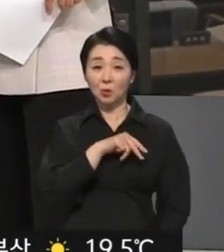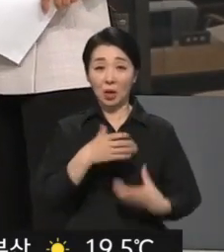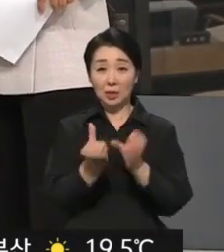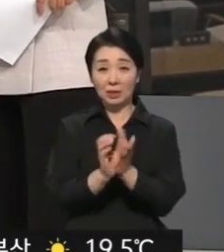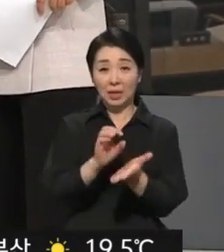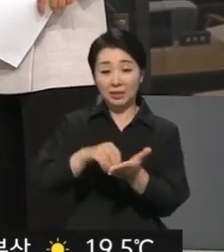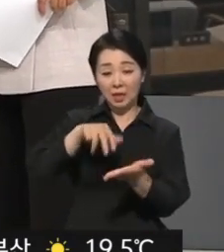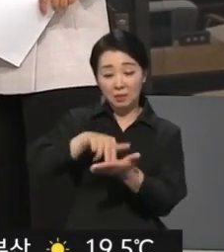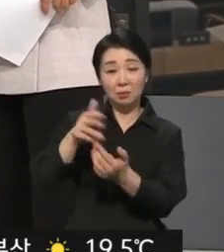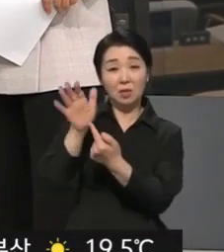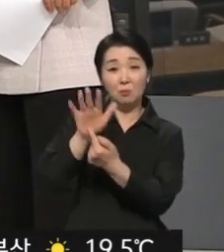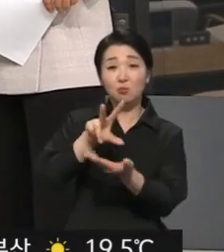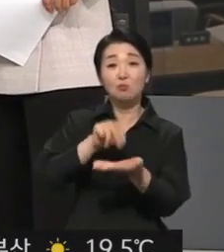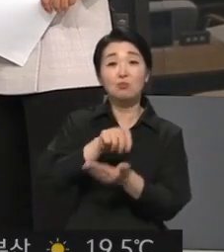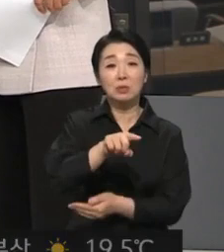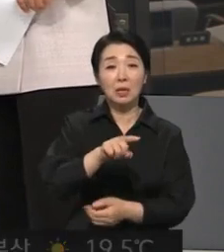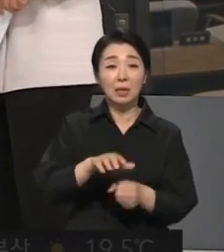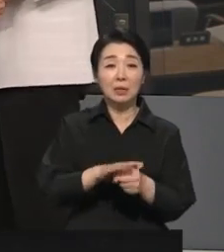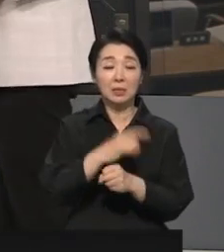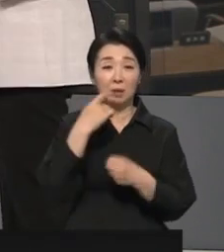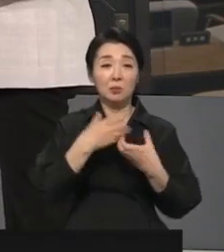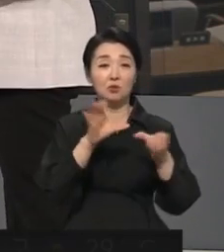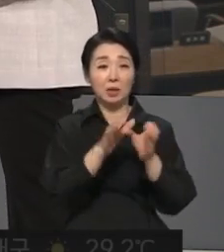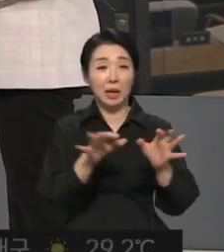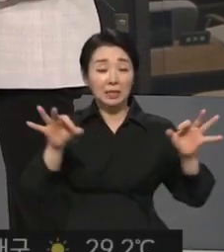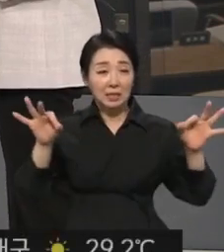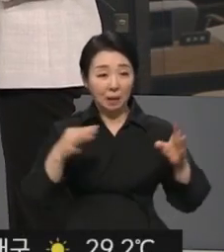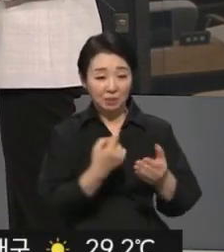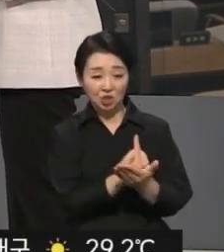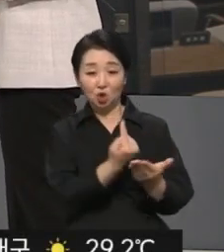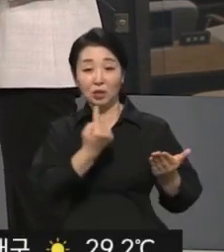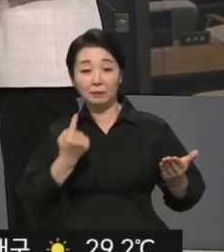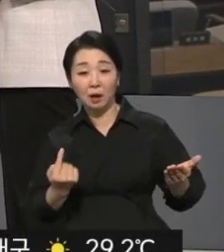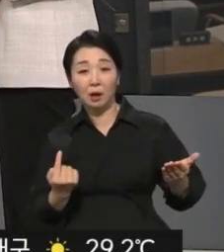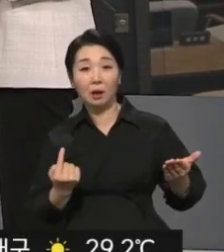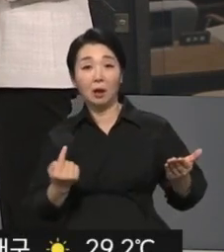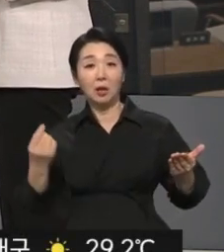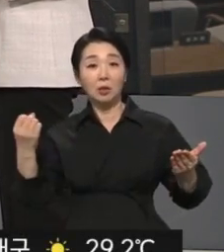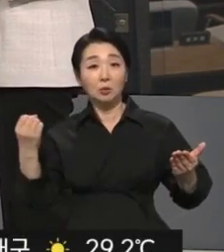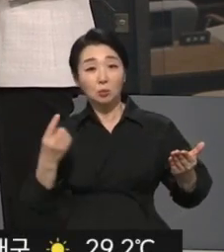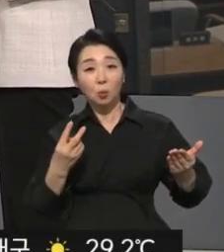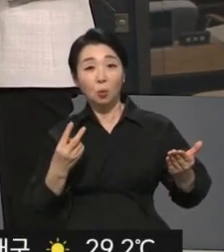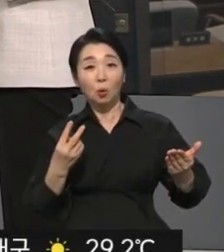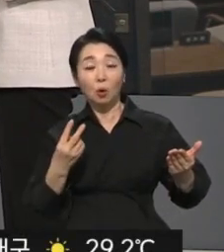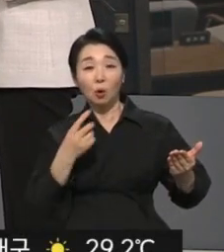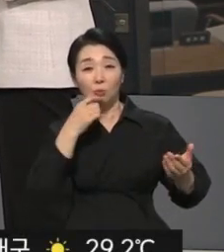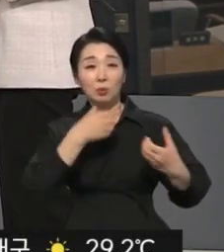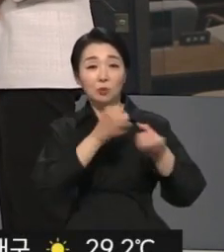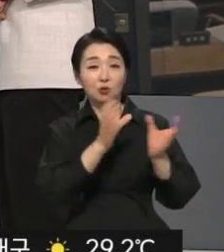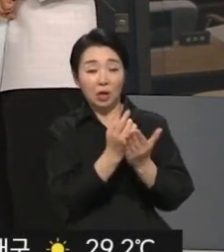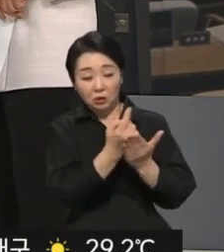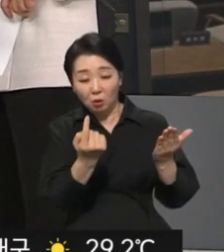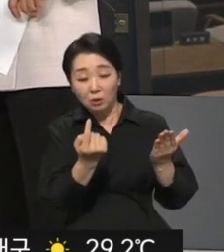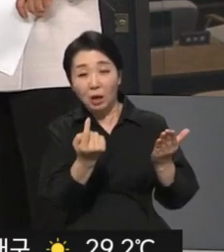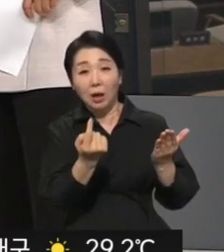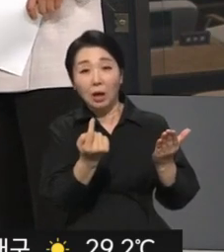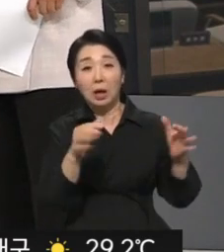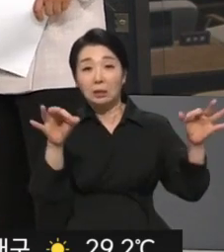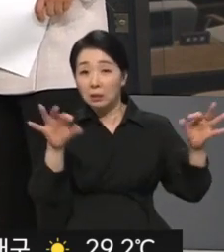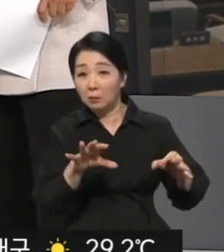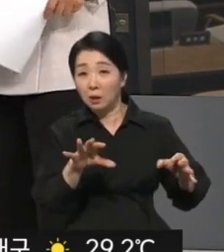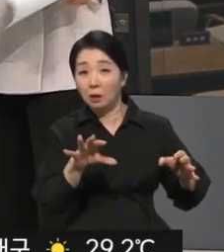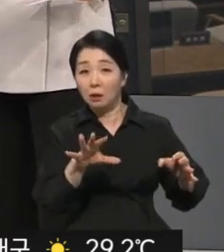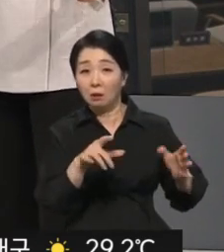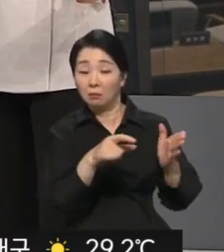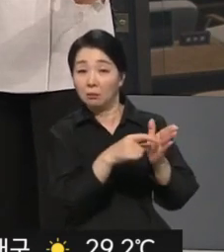문제 삼았습니다. 사랑하는 민주당을 잠시 떠난다. 그리고 잠시 우리 민주당을 떠나지만 이라고